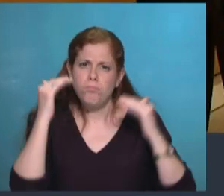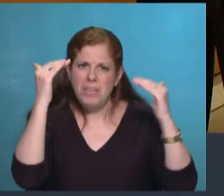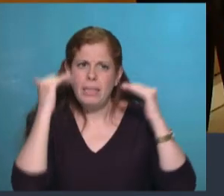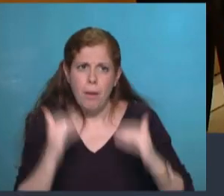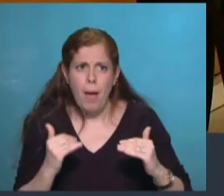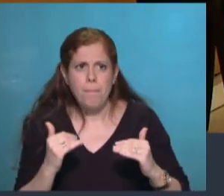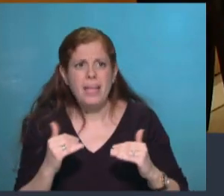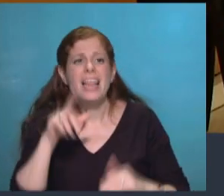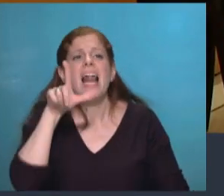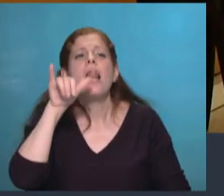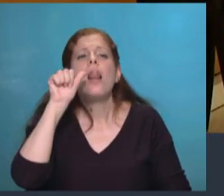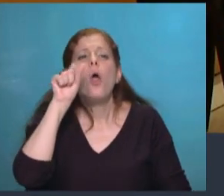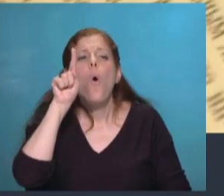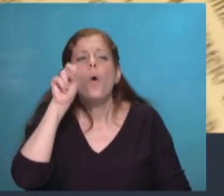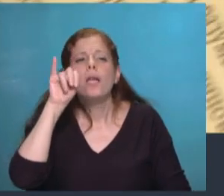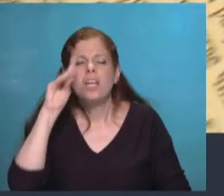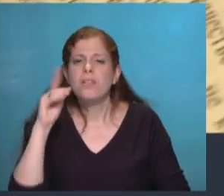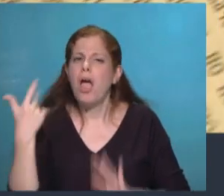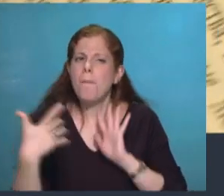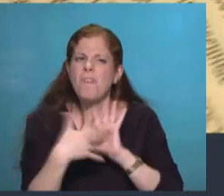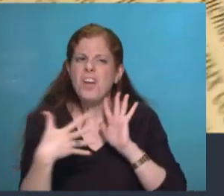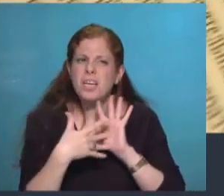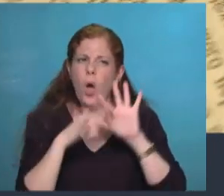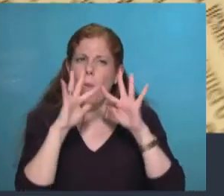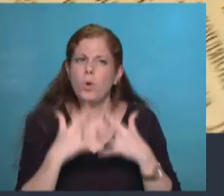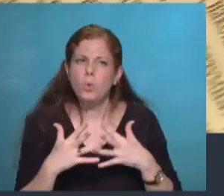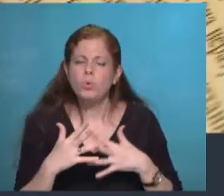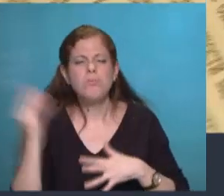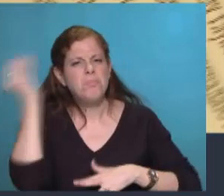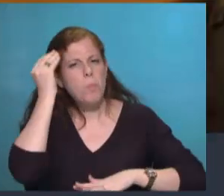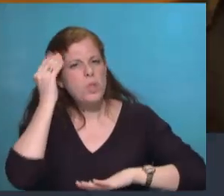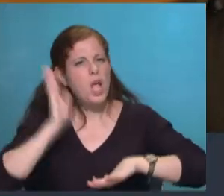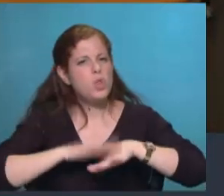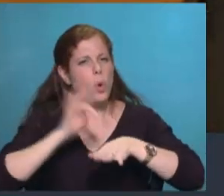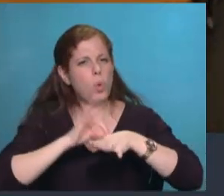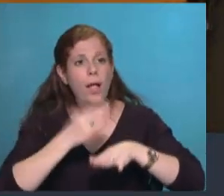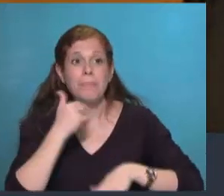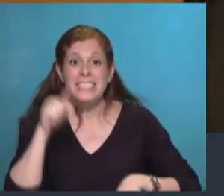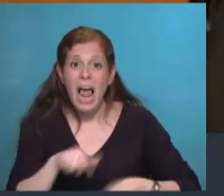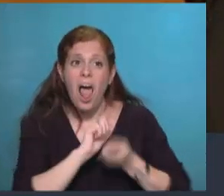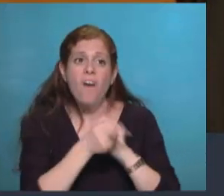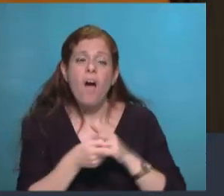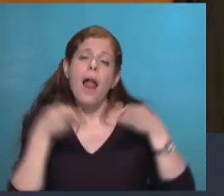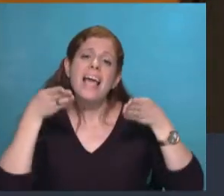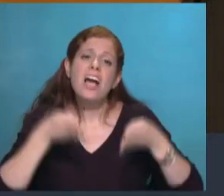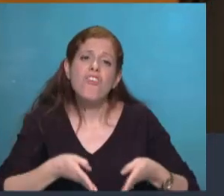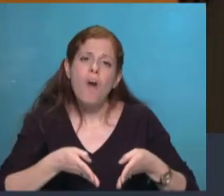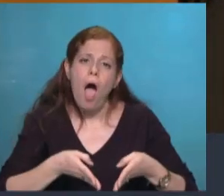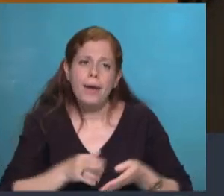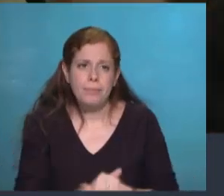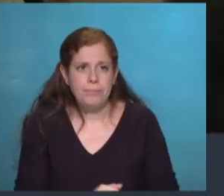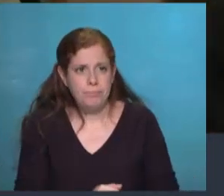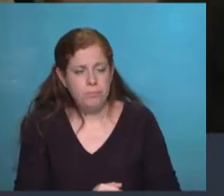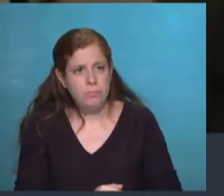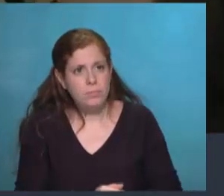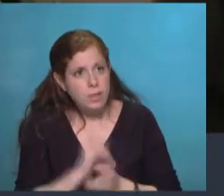לאוניד היה שם מבקר אומנות שקוע בלימודי הדוקטורט שלו בישראל, הפך לקברן. אתה יכול